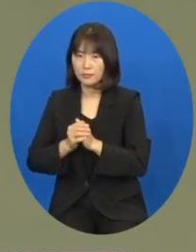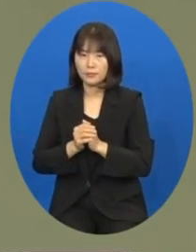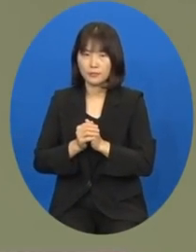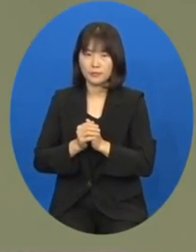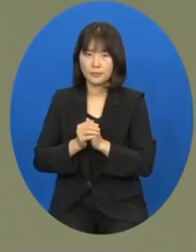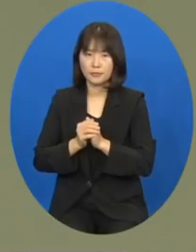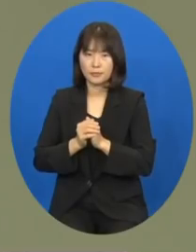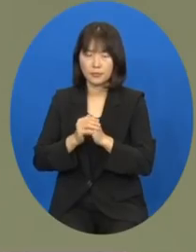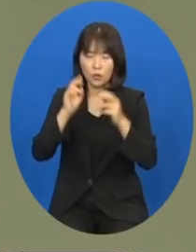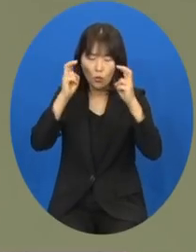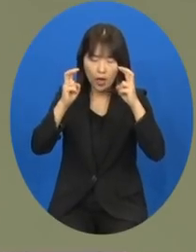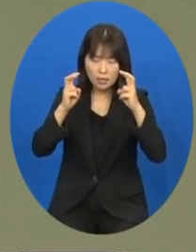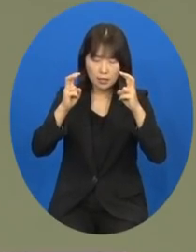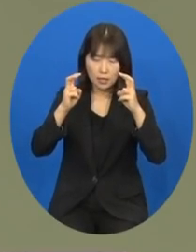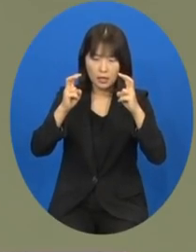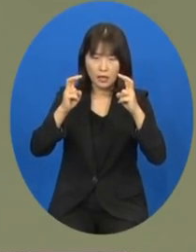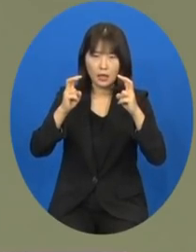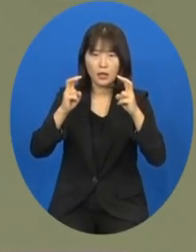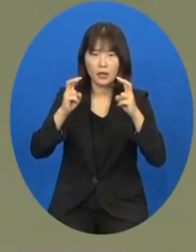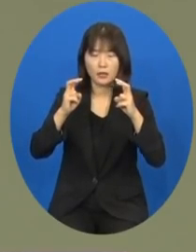모습이 같은가